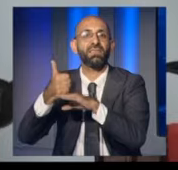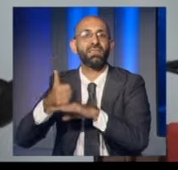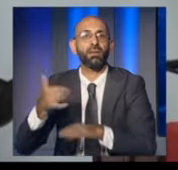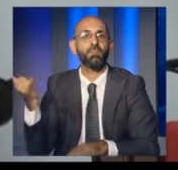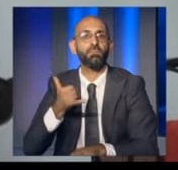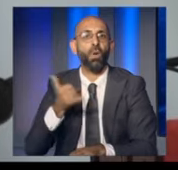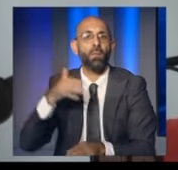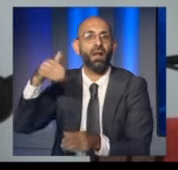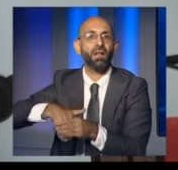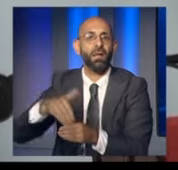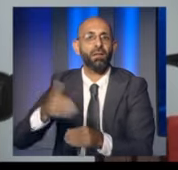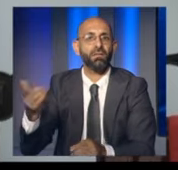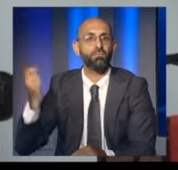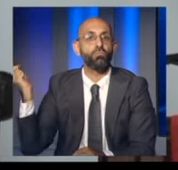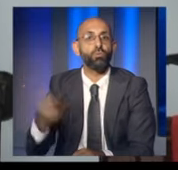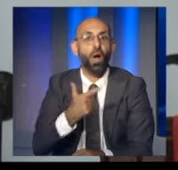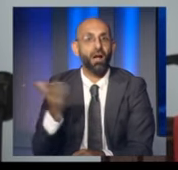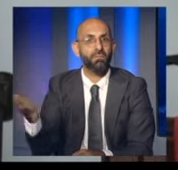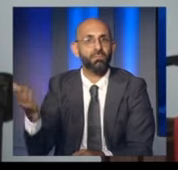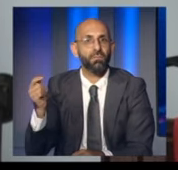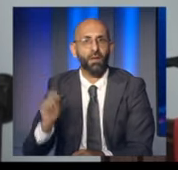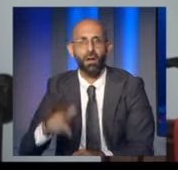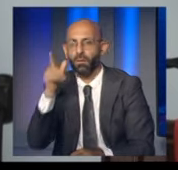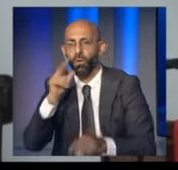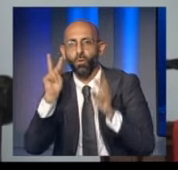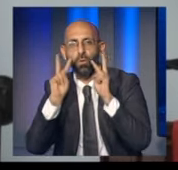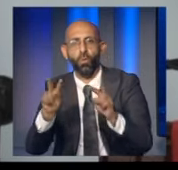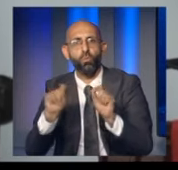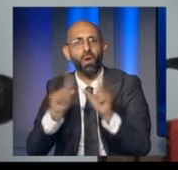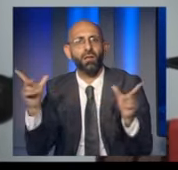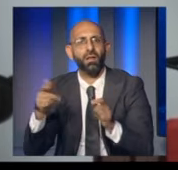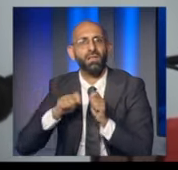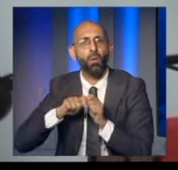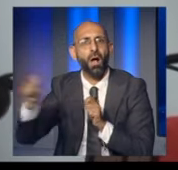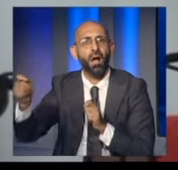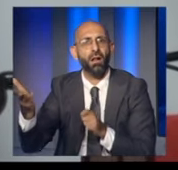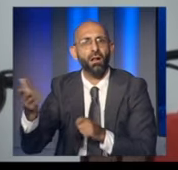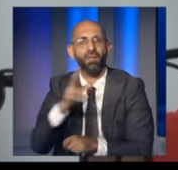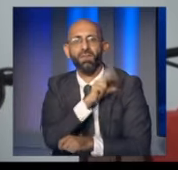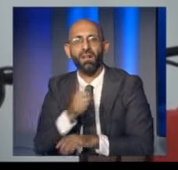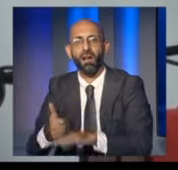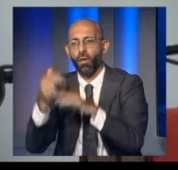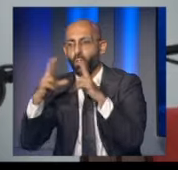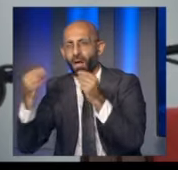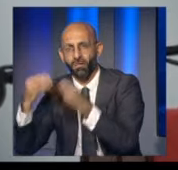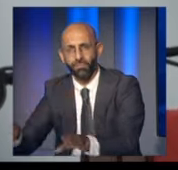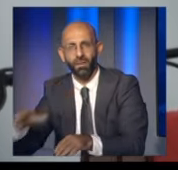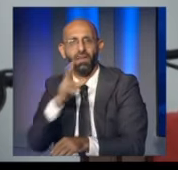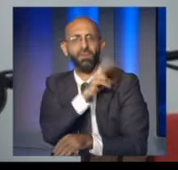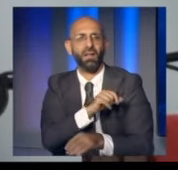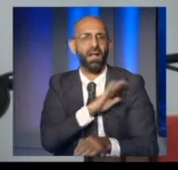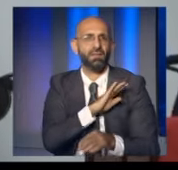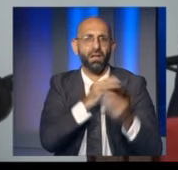دعم الشعب الفلسطيني في غزة تفترض بنا أن ننتخب رئيسا للجمهورية، لا أن نعطل انتخاب رئيس الجمهورية